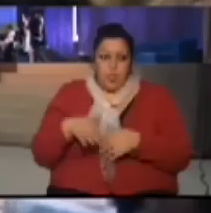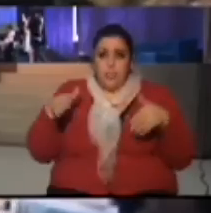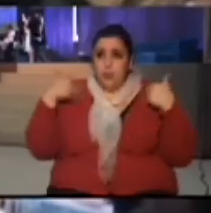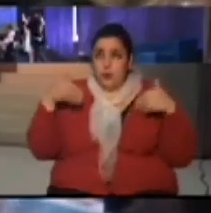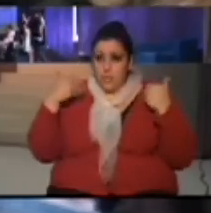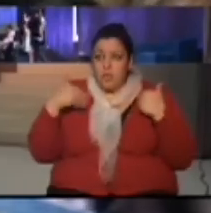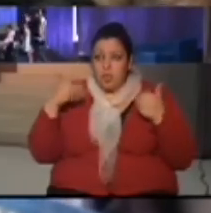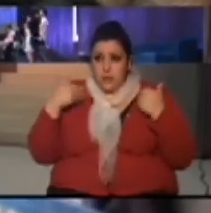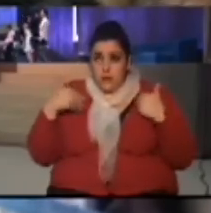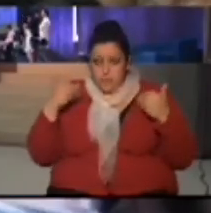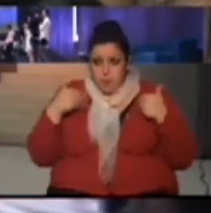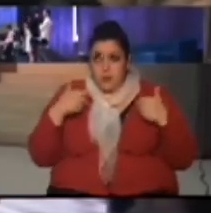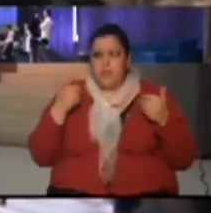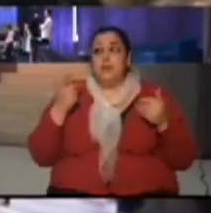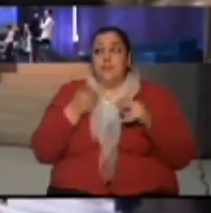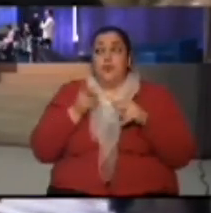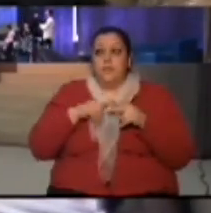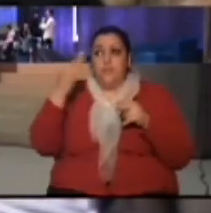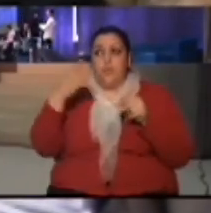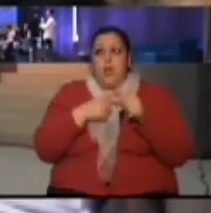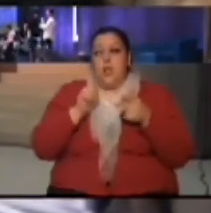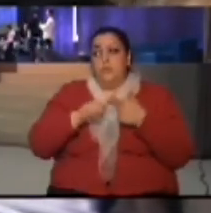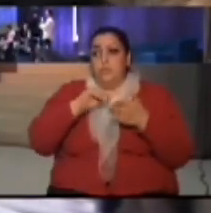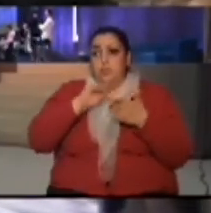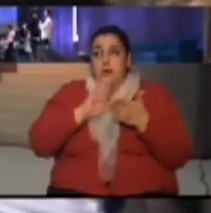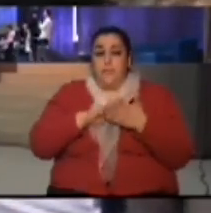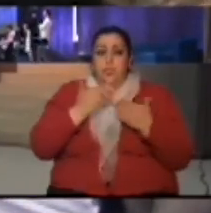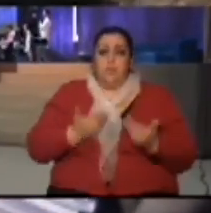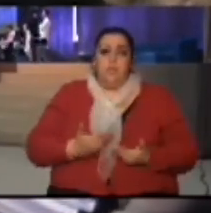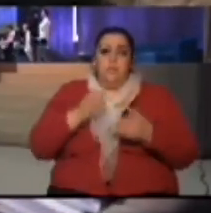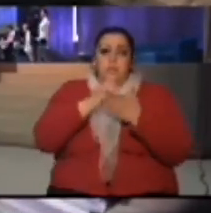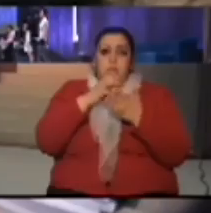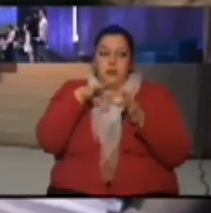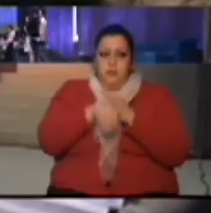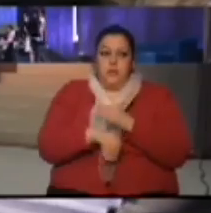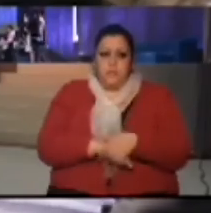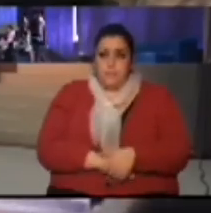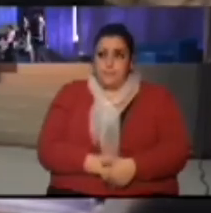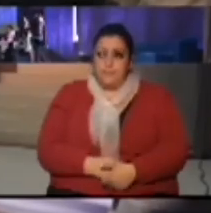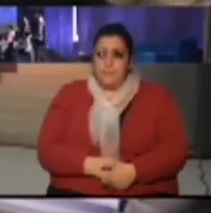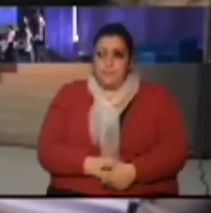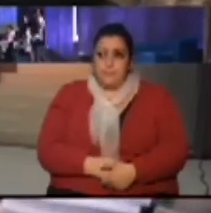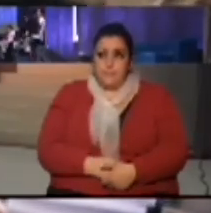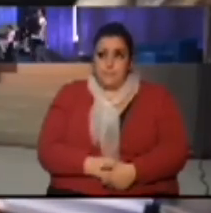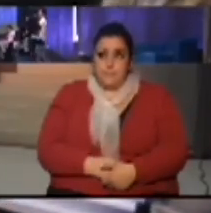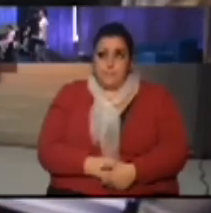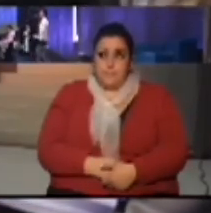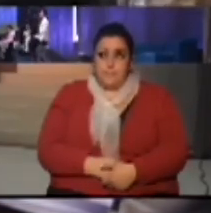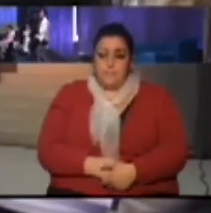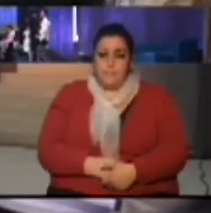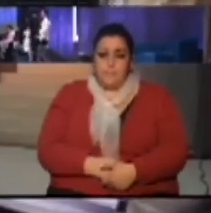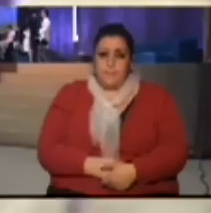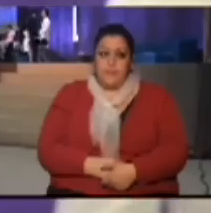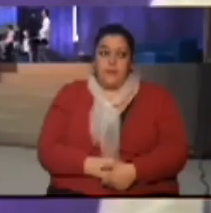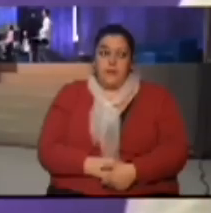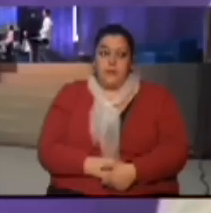ուրախացիր, որովհետև քո անունը կյանքի գրքում է գրված, ալելույա, եկեղեցին քո տունն է, դու ունես այստեղ քո աթոռը նստելու,